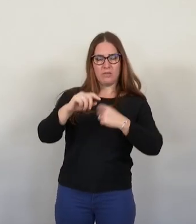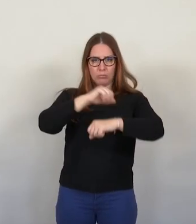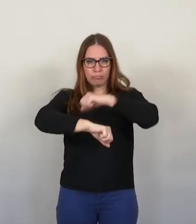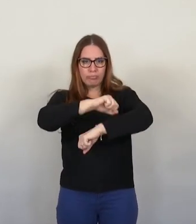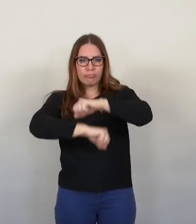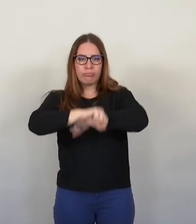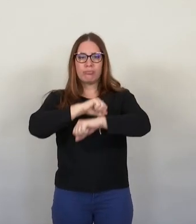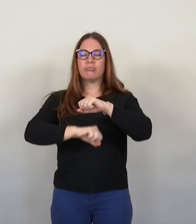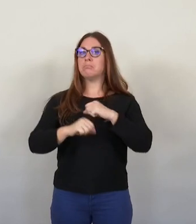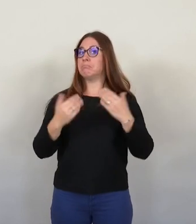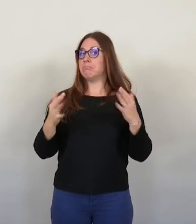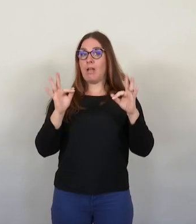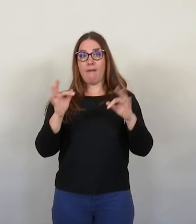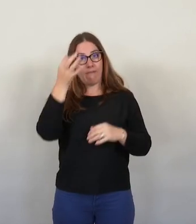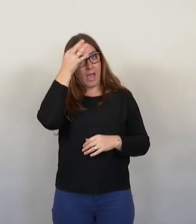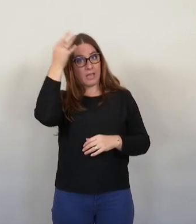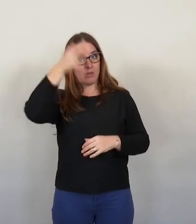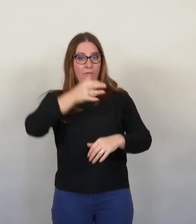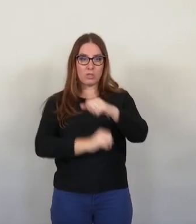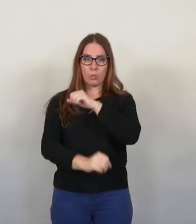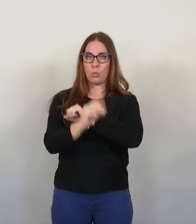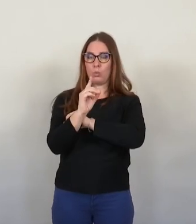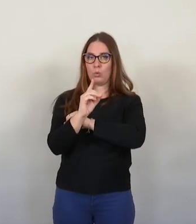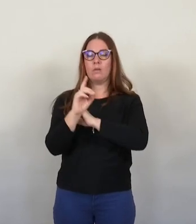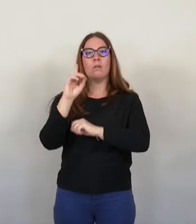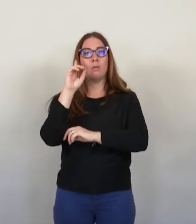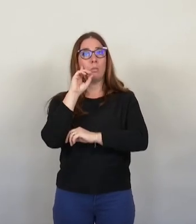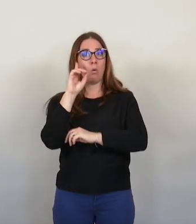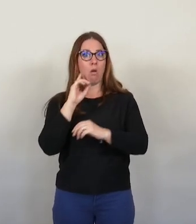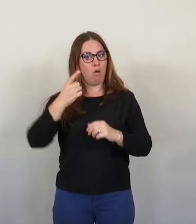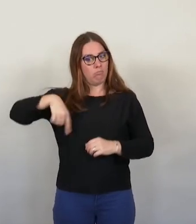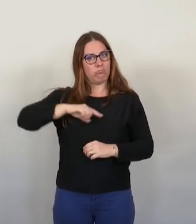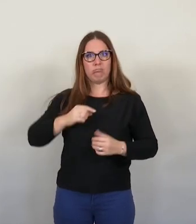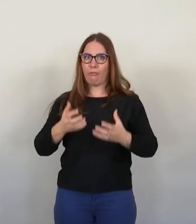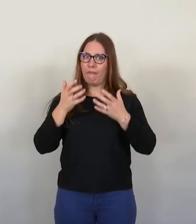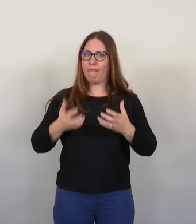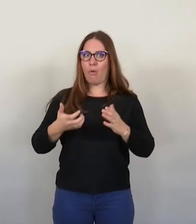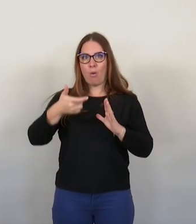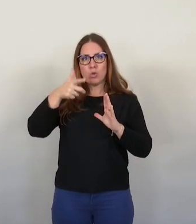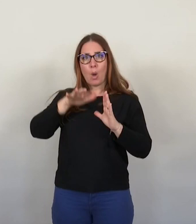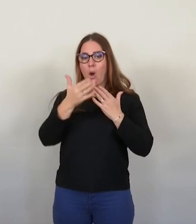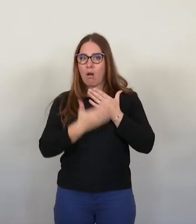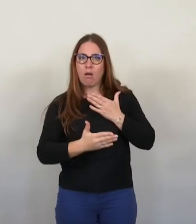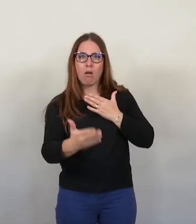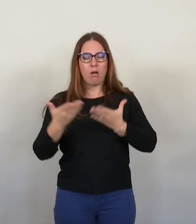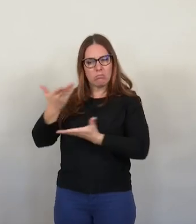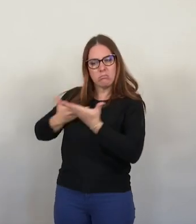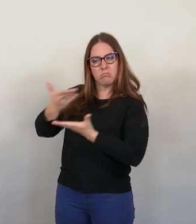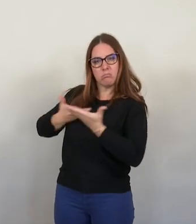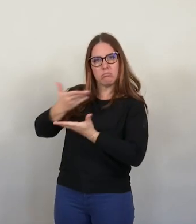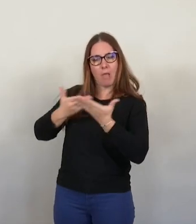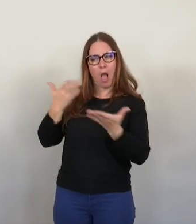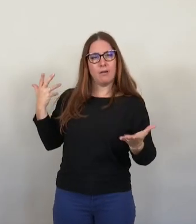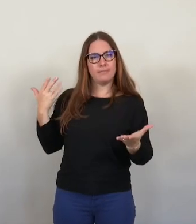plutôt relève plutôt de l'innovation puisque c'est ce que nous voulons faire dans les prochains mois en discussion depuis déjà